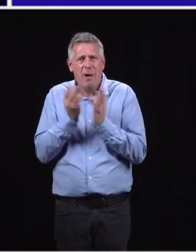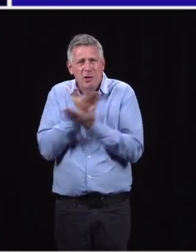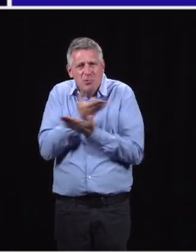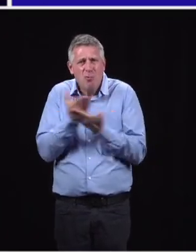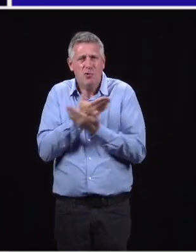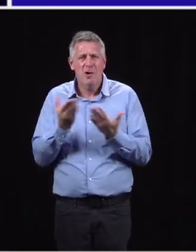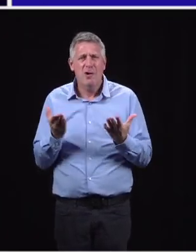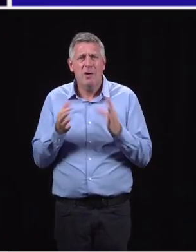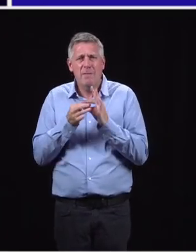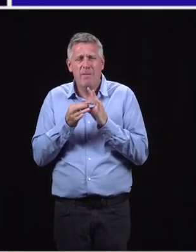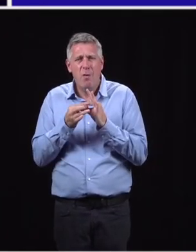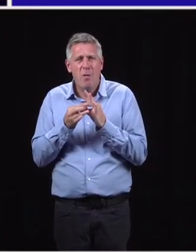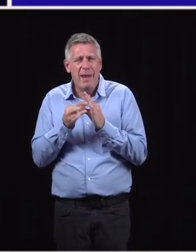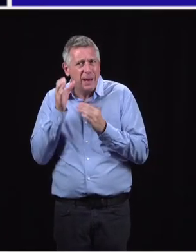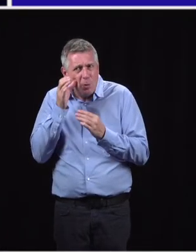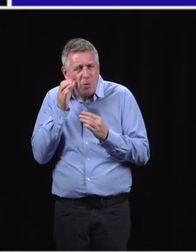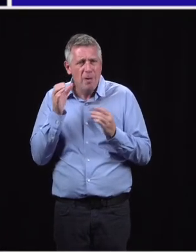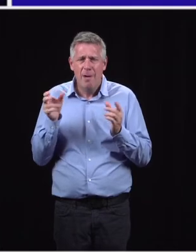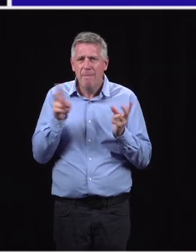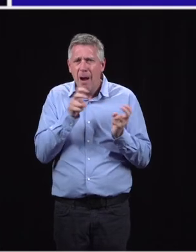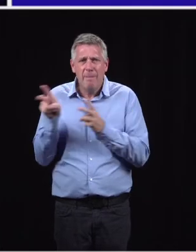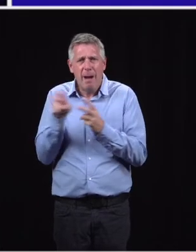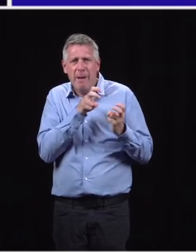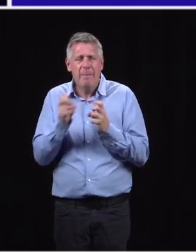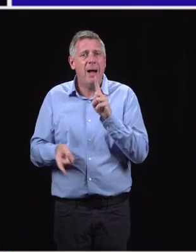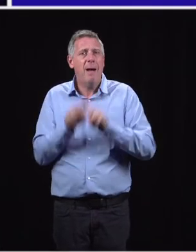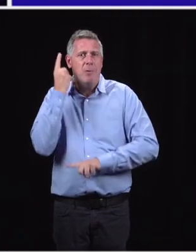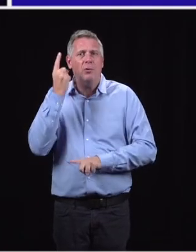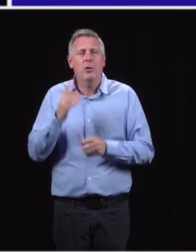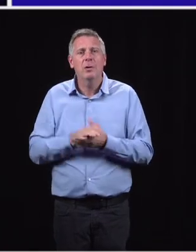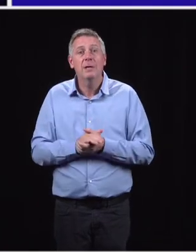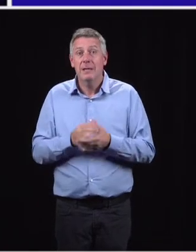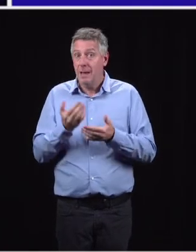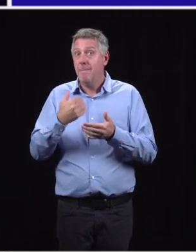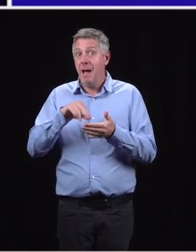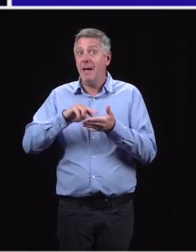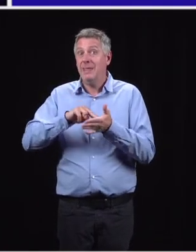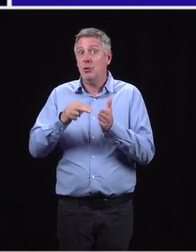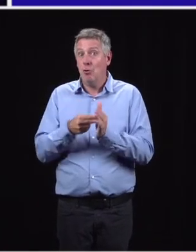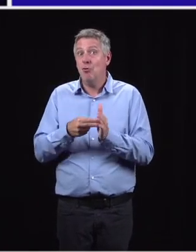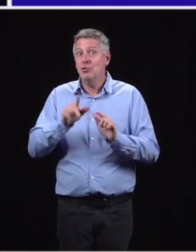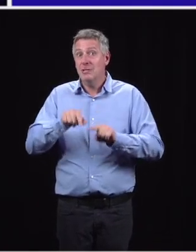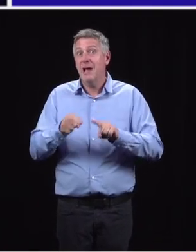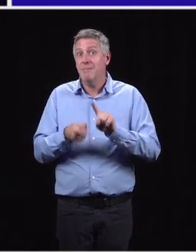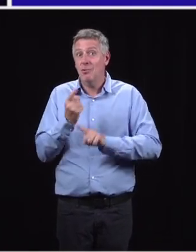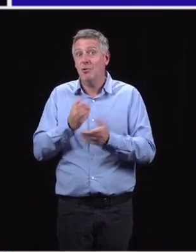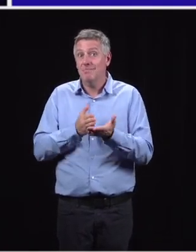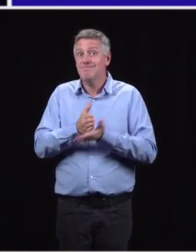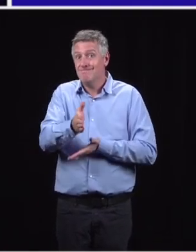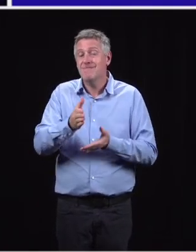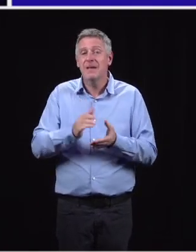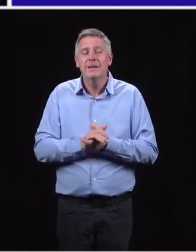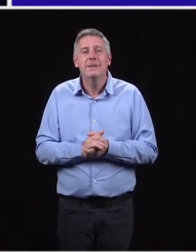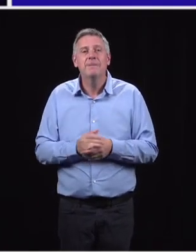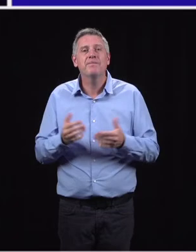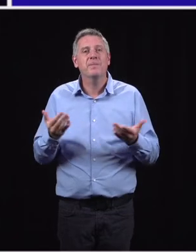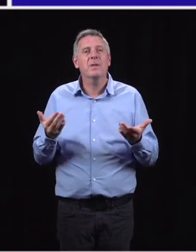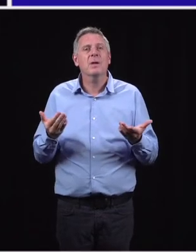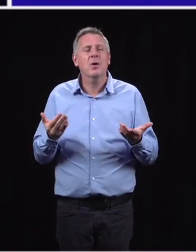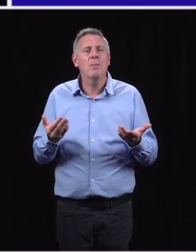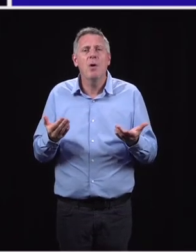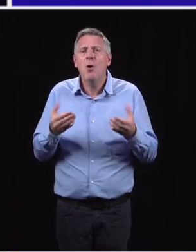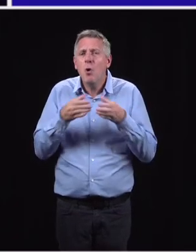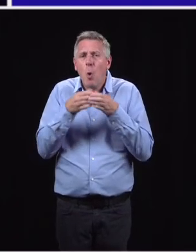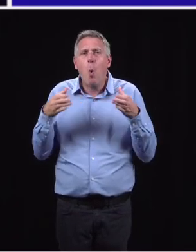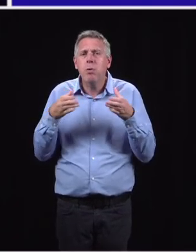collaborer ensemble et ça passe par la tech et c'est important de le dire même quand on n'est pas et vous l'avez fait vous l'avez précisé même quand on n'est pas